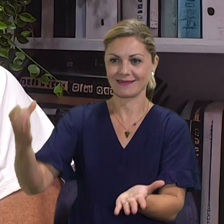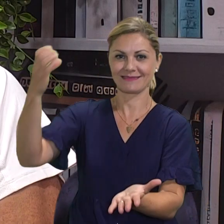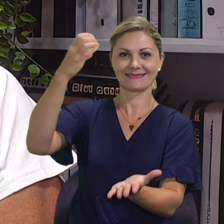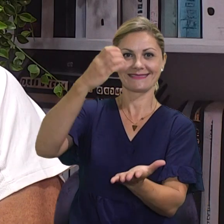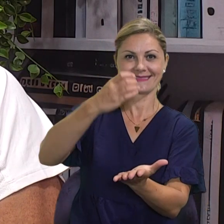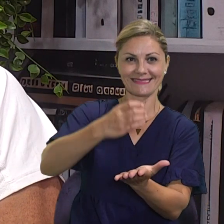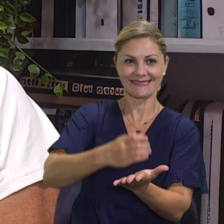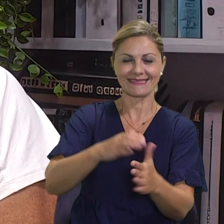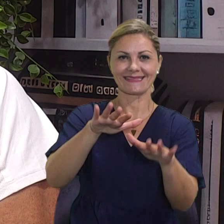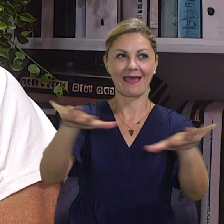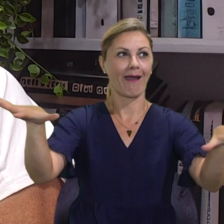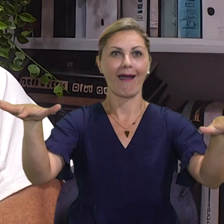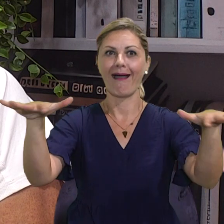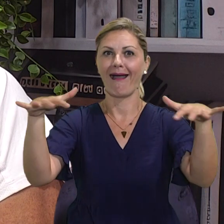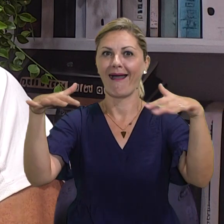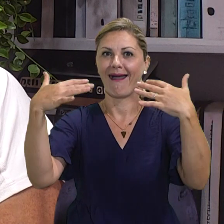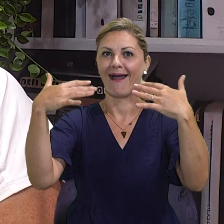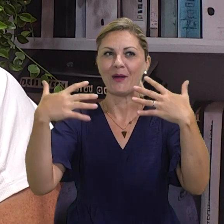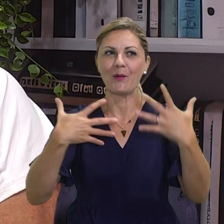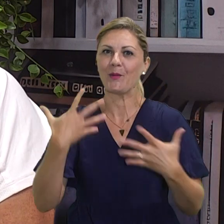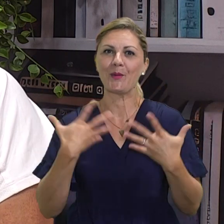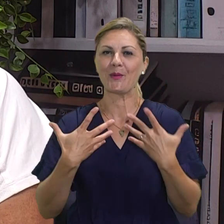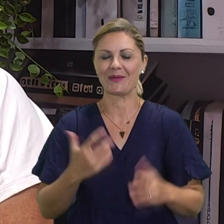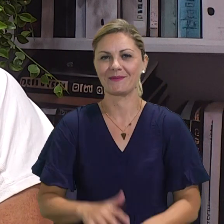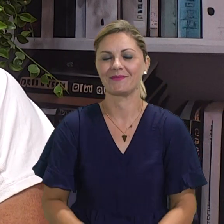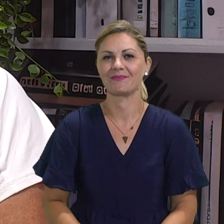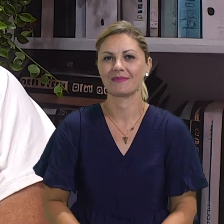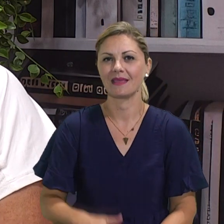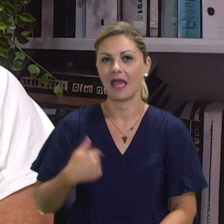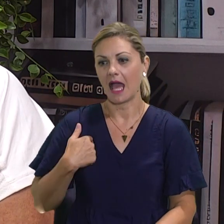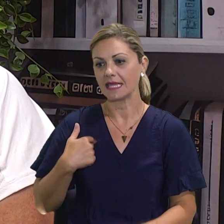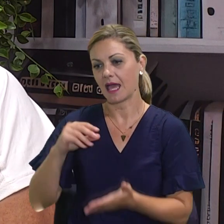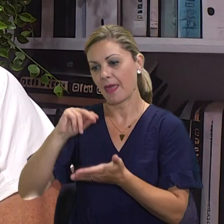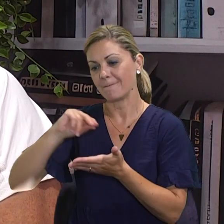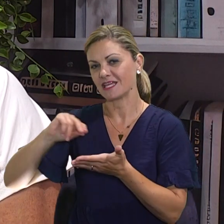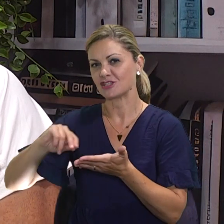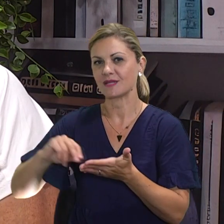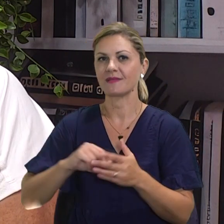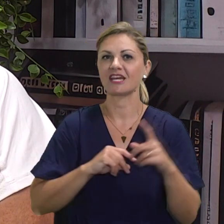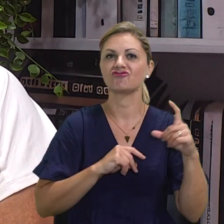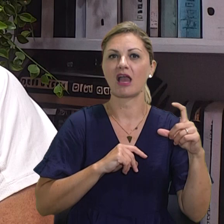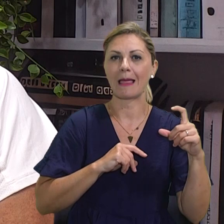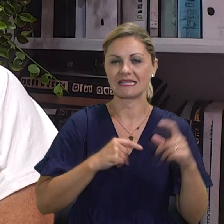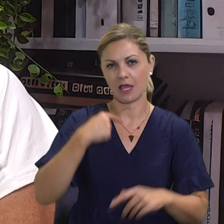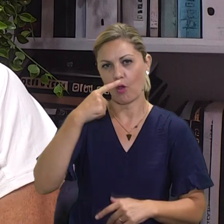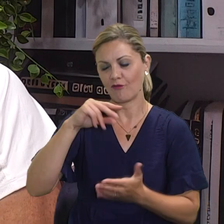dica kao malo stvorenje, jeli, ima ambiciju da se malo istakne i sve skupa, i onda ja napišem u distisima